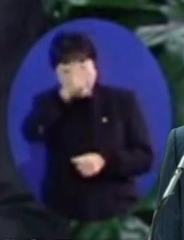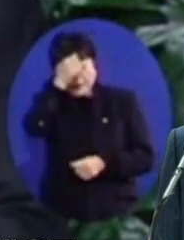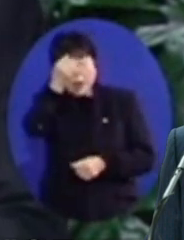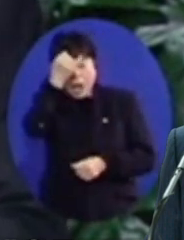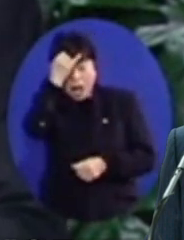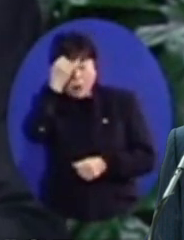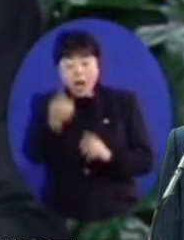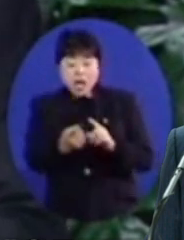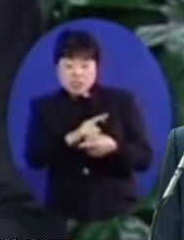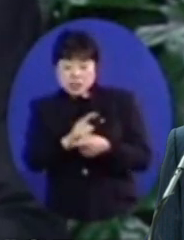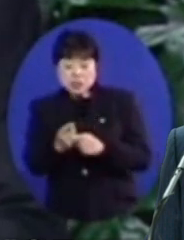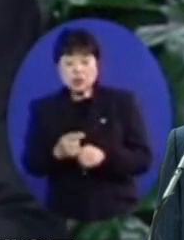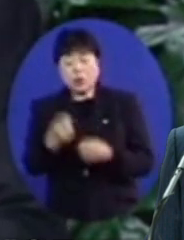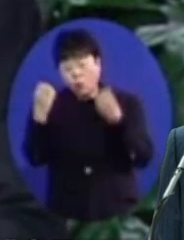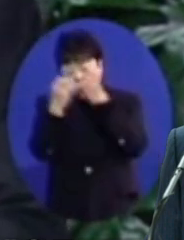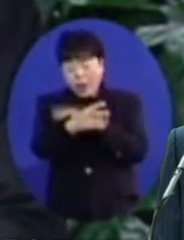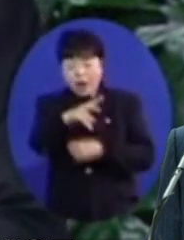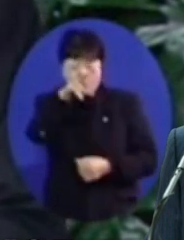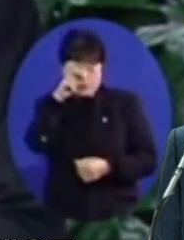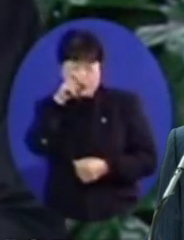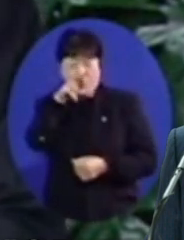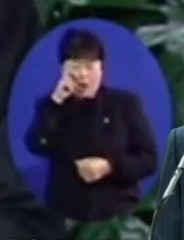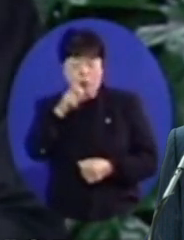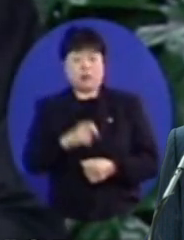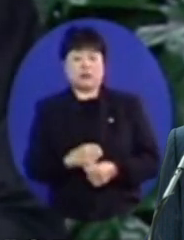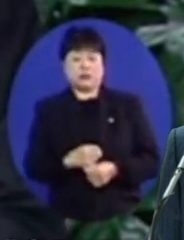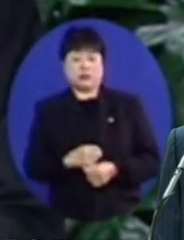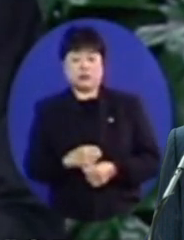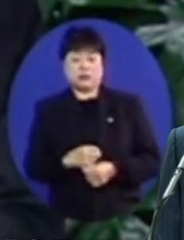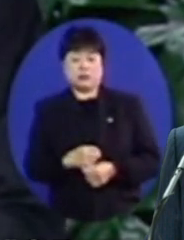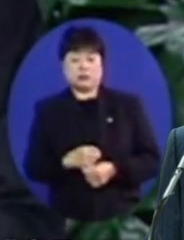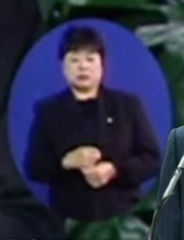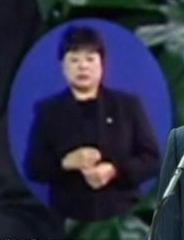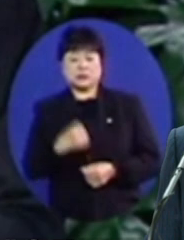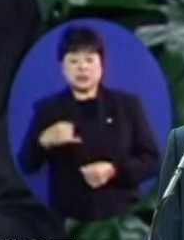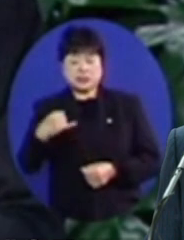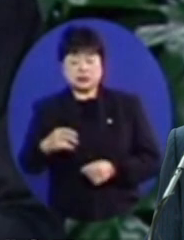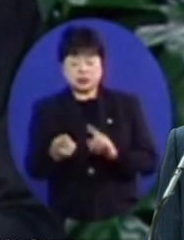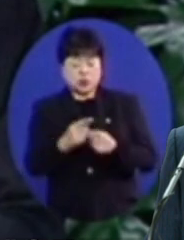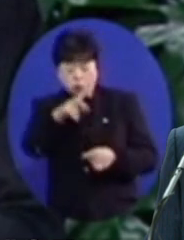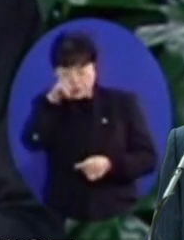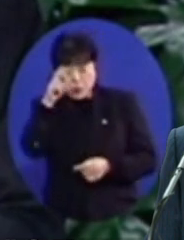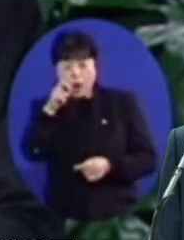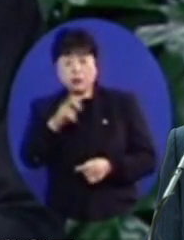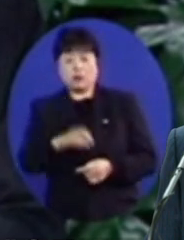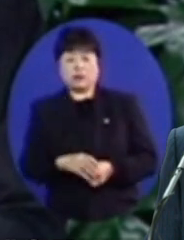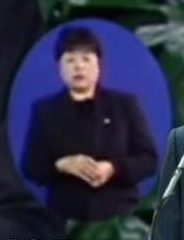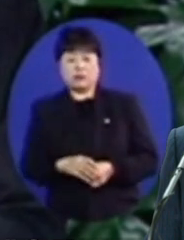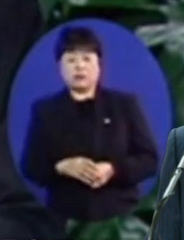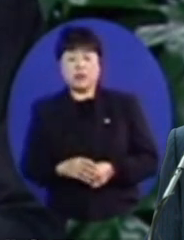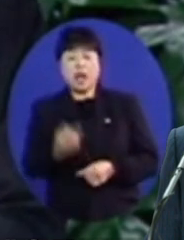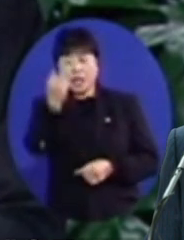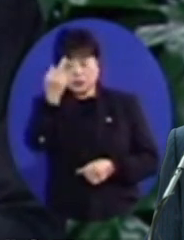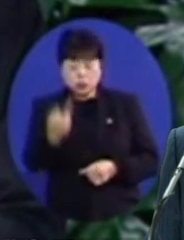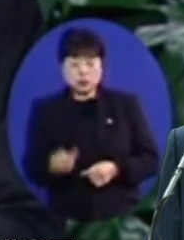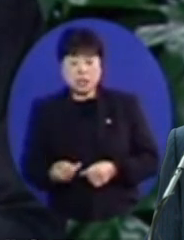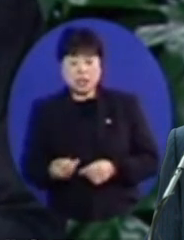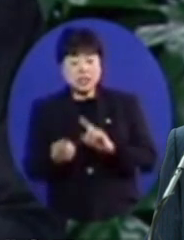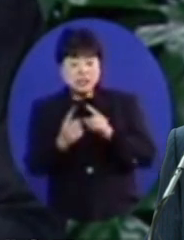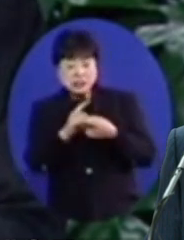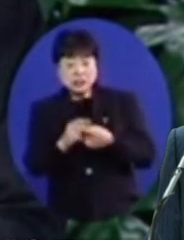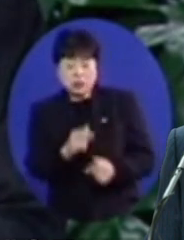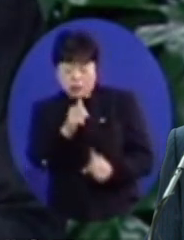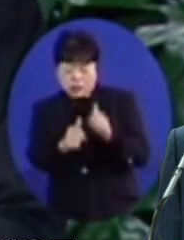하와 서로 간의 오해가 있고 미움이 있고 그리고 자녀들 다녀도 미움이 있어 가인과 아벨 사이에